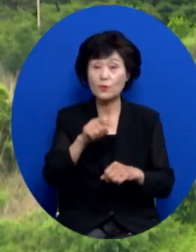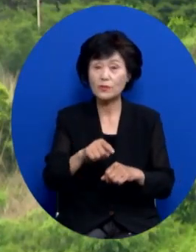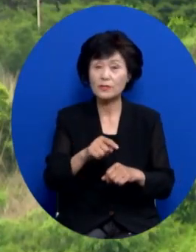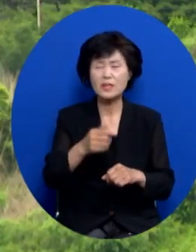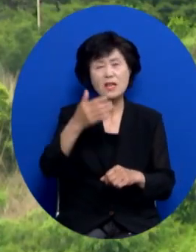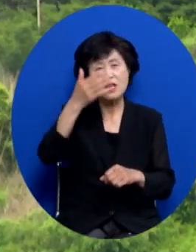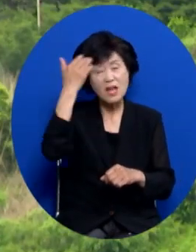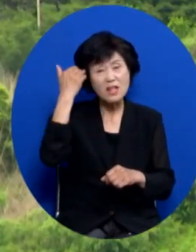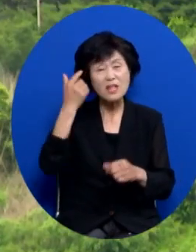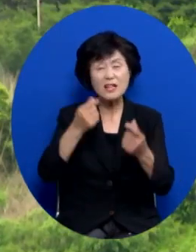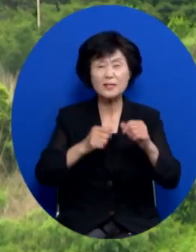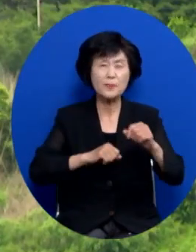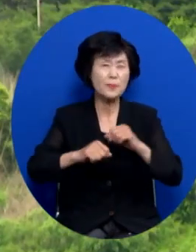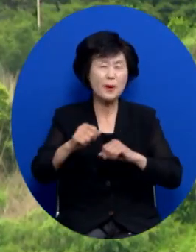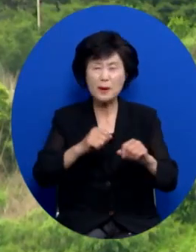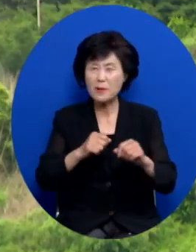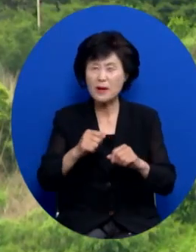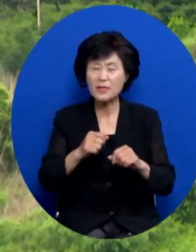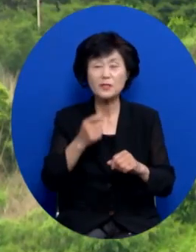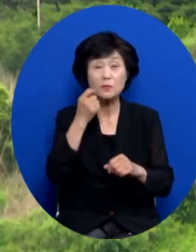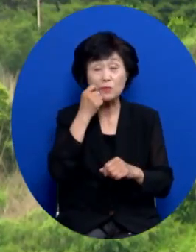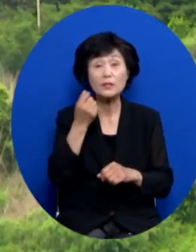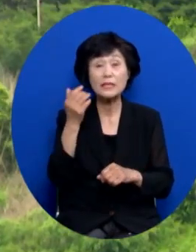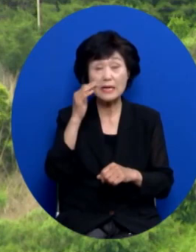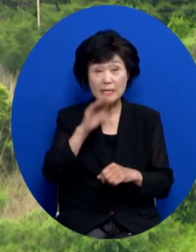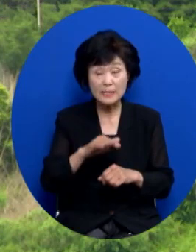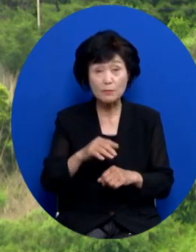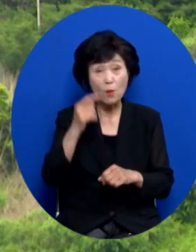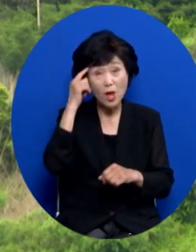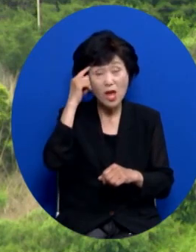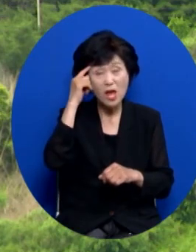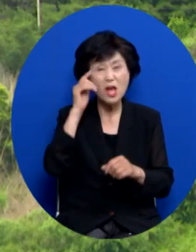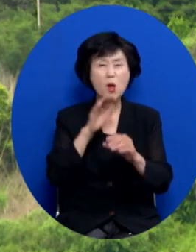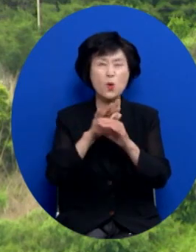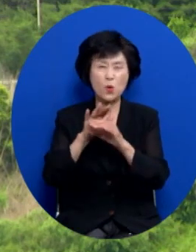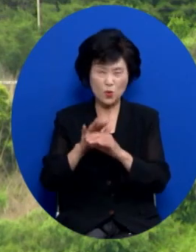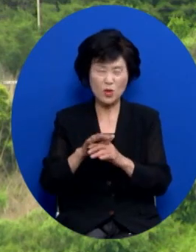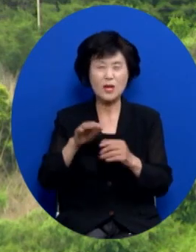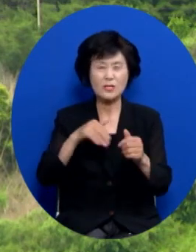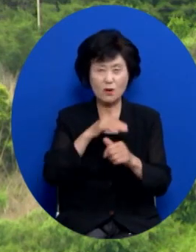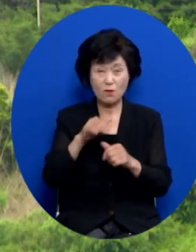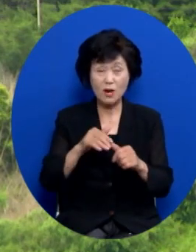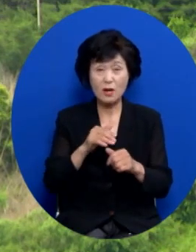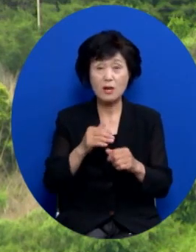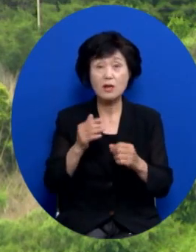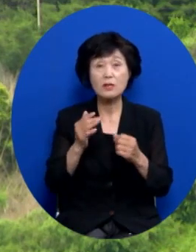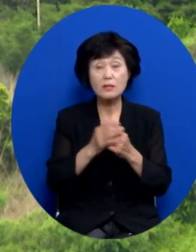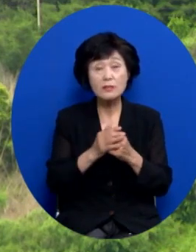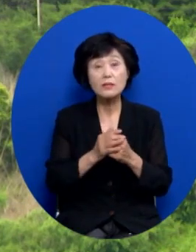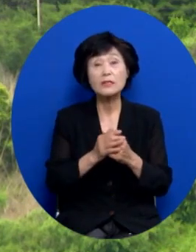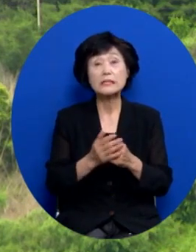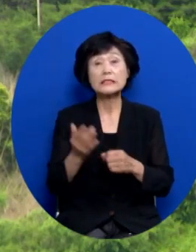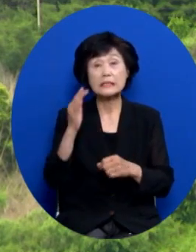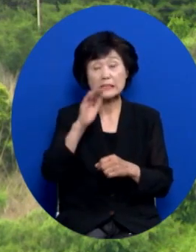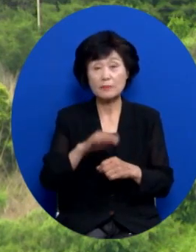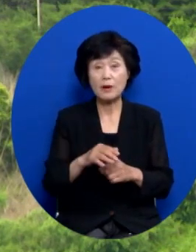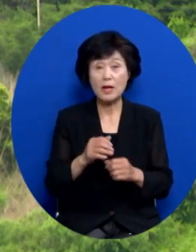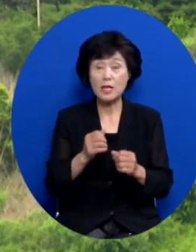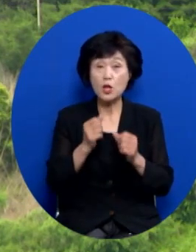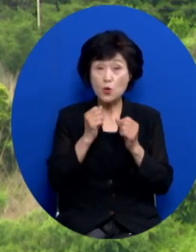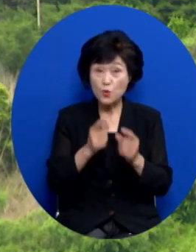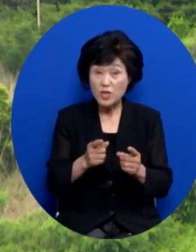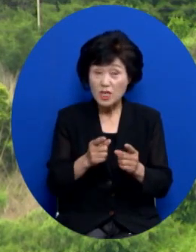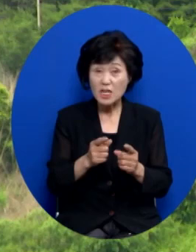옛날같이 활발하지는 않습니다. 특히 코로나를 지나면서 더 어려워졌고요. 그러나 이번에 위기가 기회라고